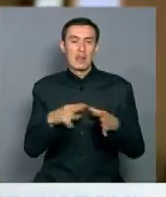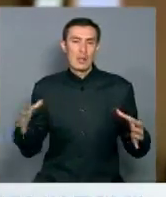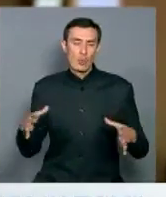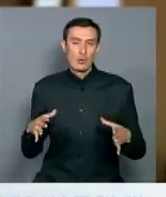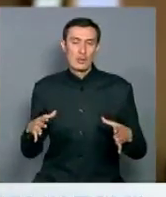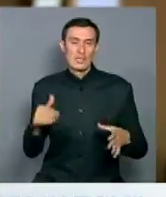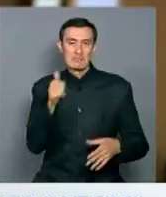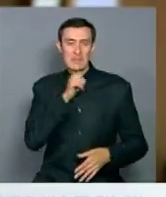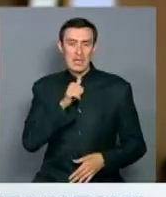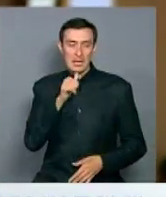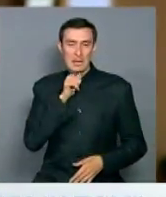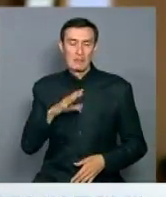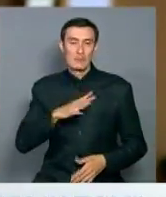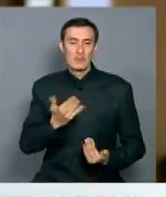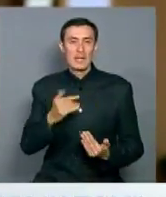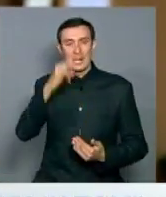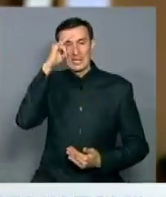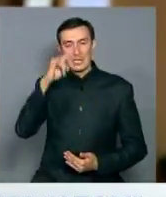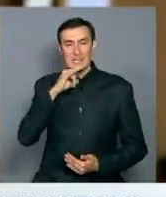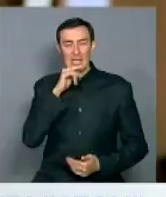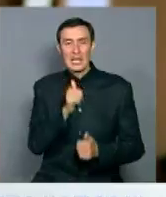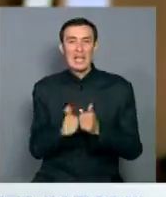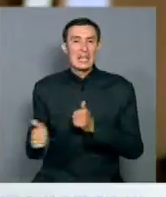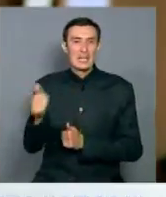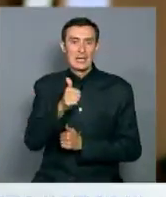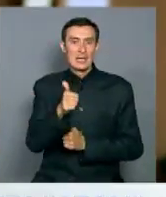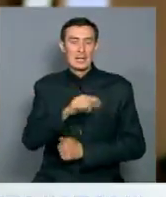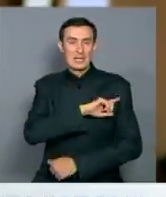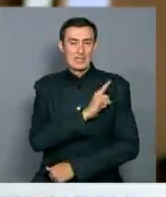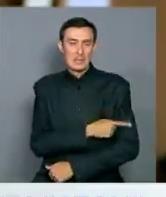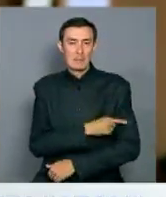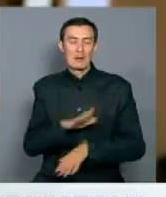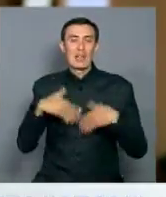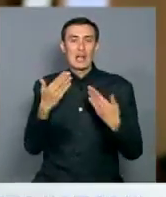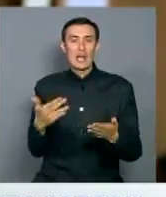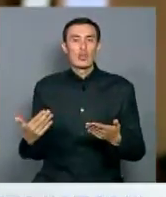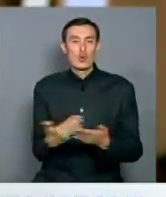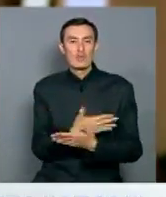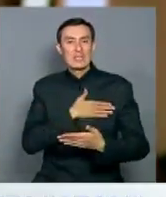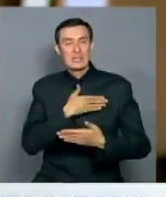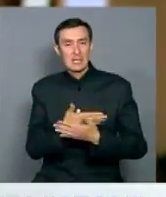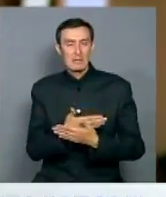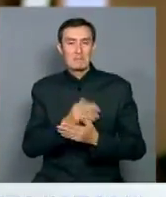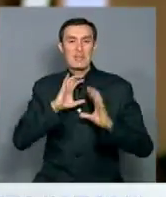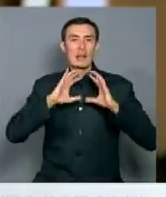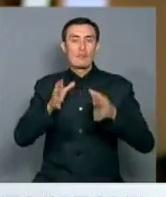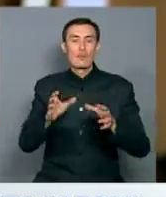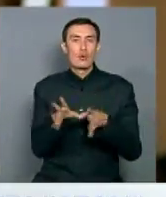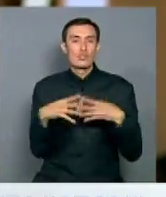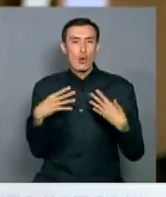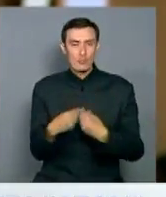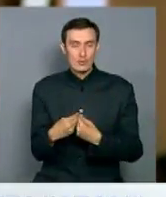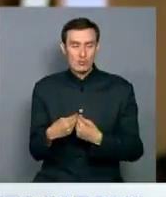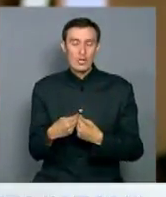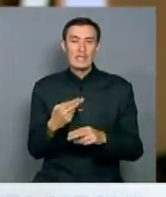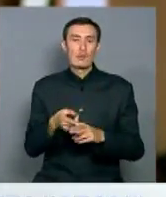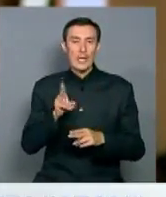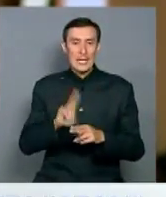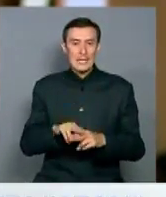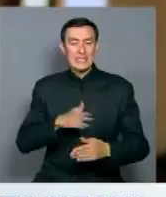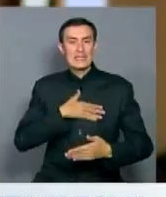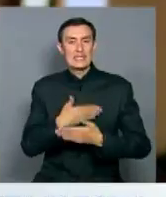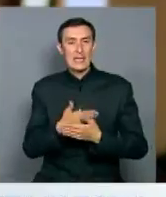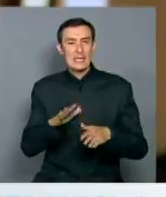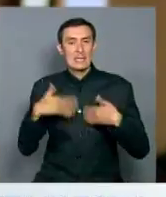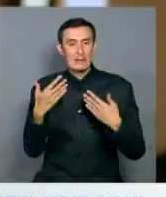антиядерного движения. Казахстан выступает с новыми глобальными инициативами к мировому сообществу. И эти